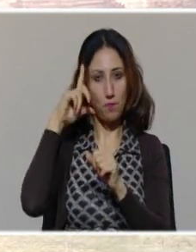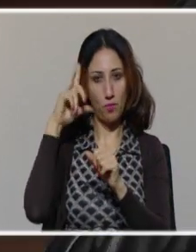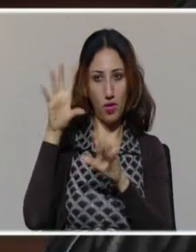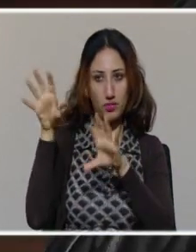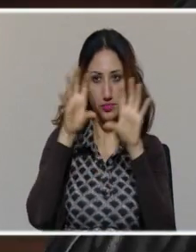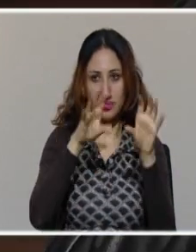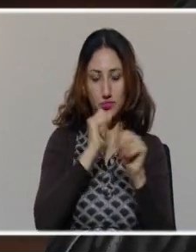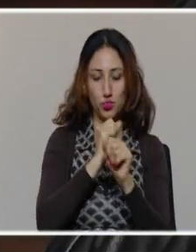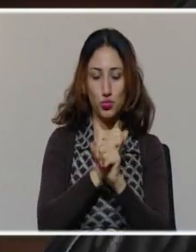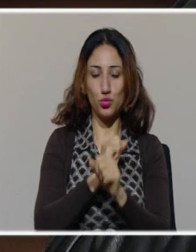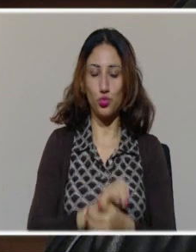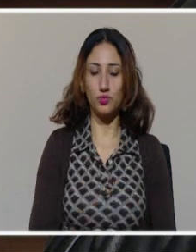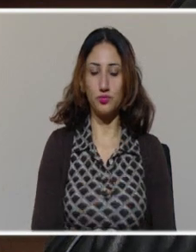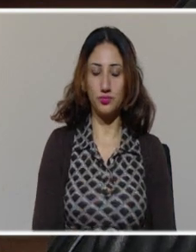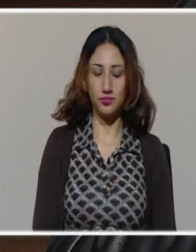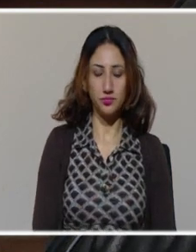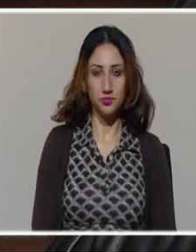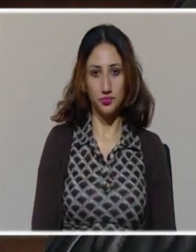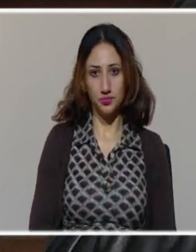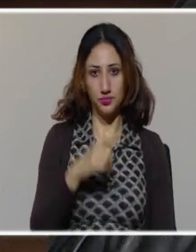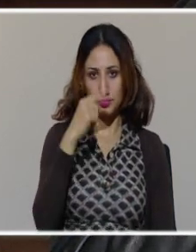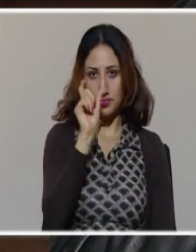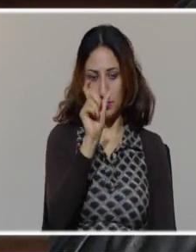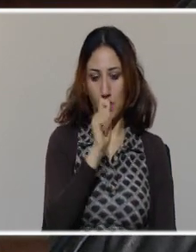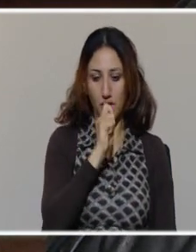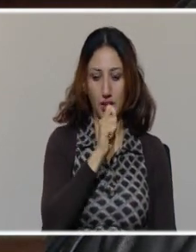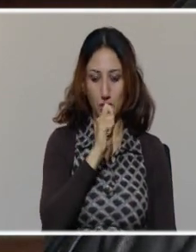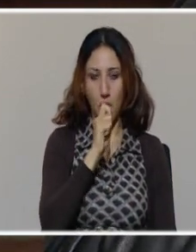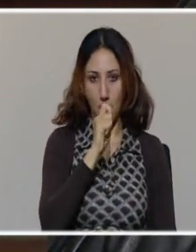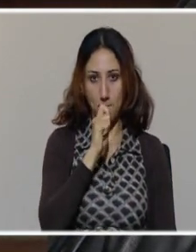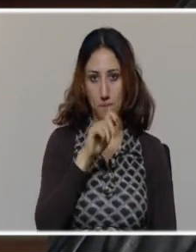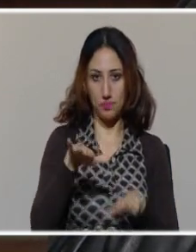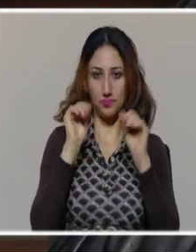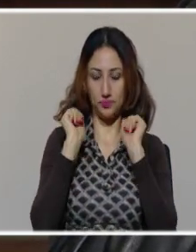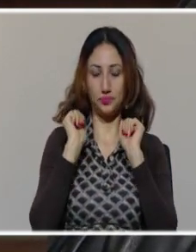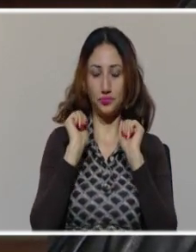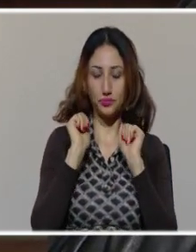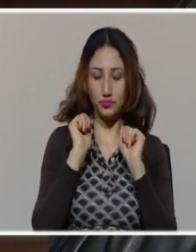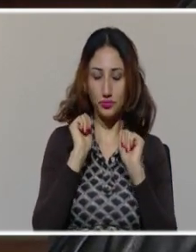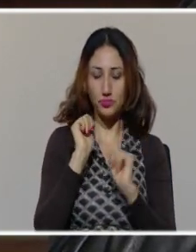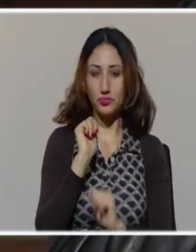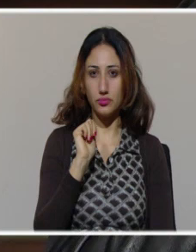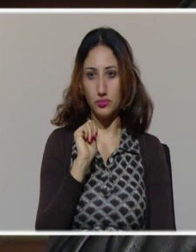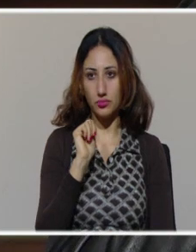هقول لك ممكن جزء من الخطاب بتاع التنحي وكان بيقول